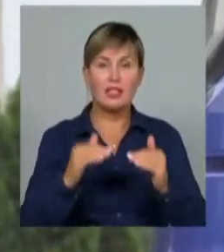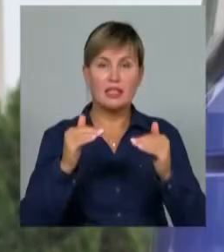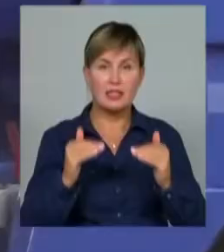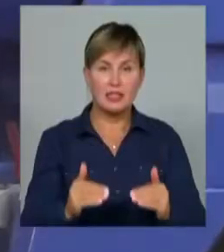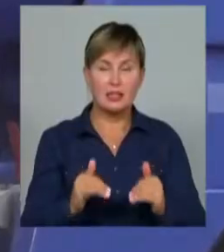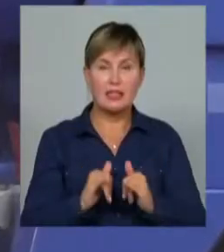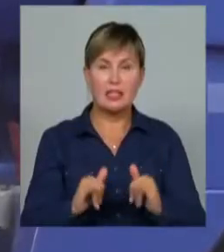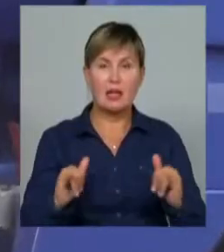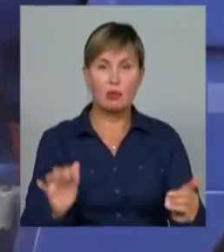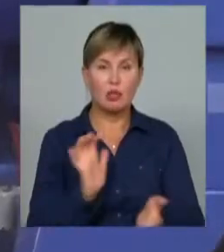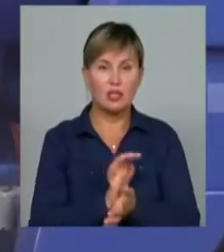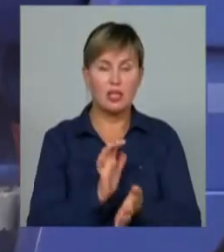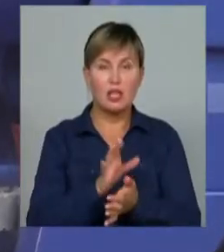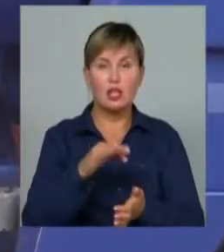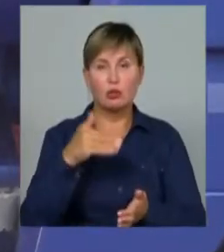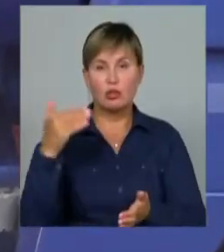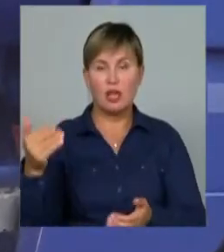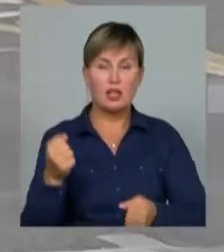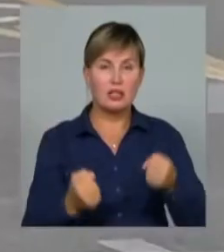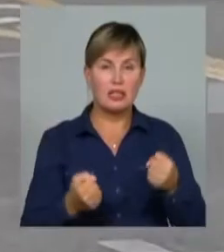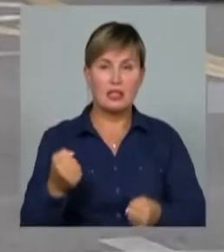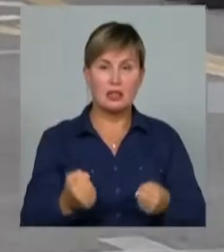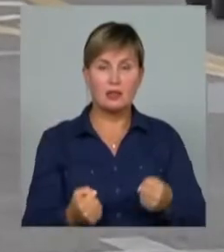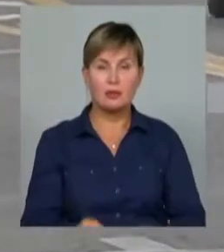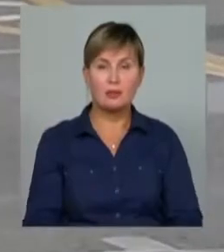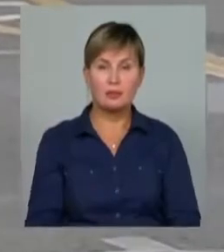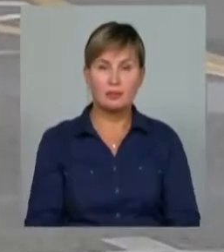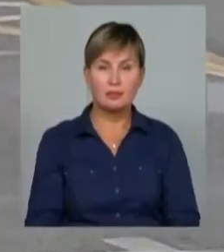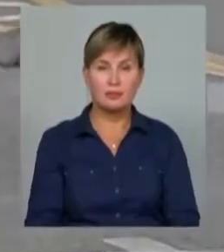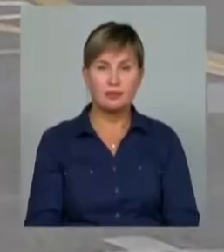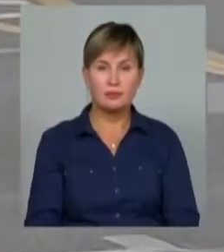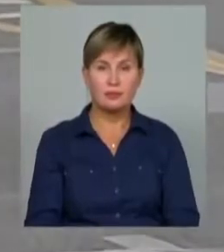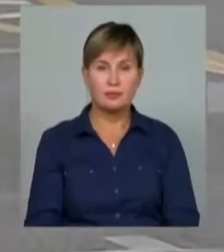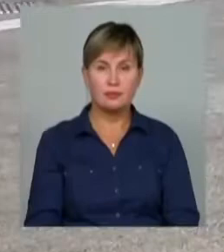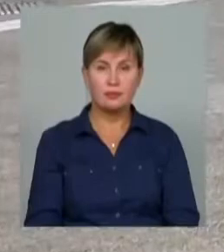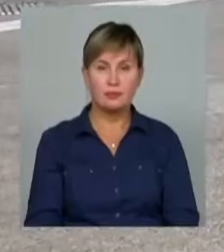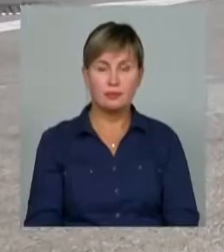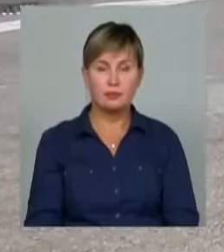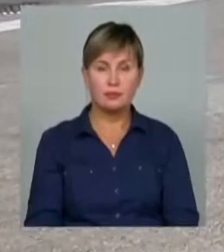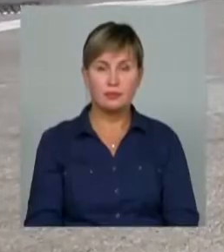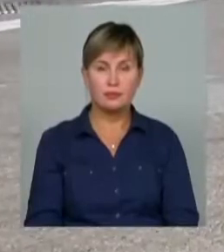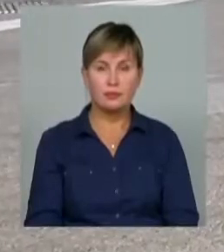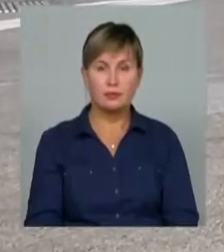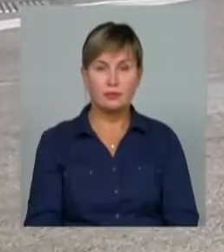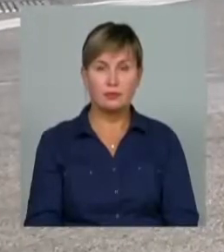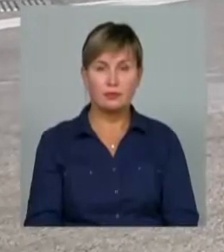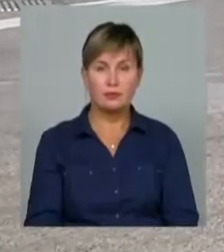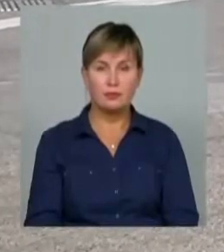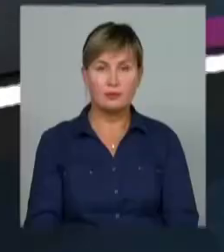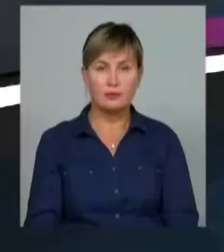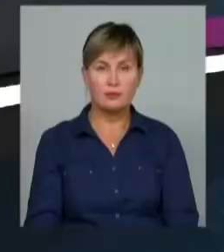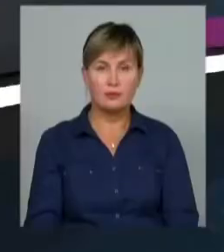динамику загрязнения со стороны автотранспорта. Роберт Граф, Елкунжан Ашимжанов, телеканал «Алматы».